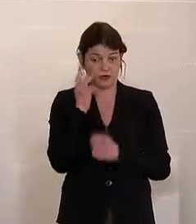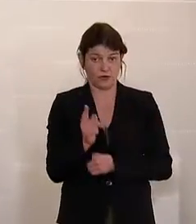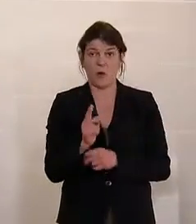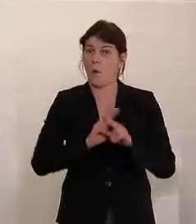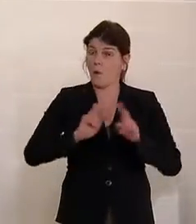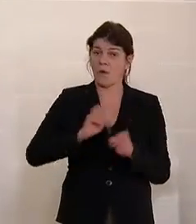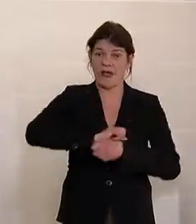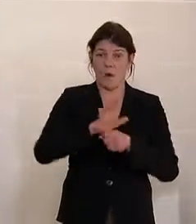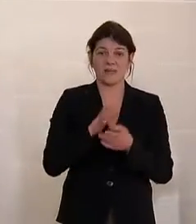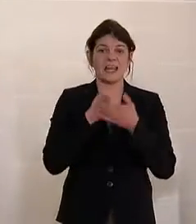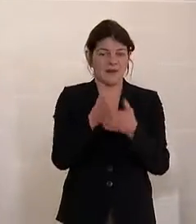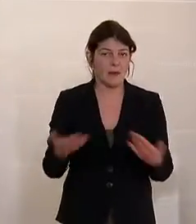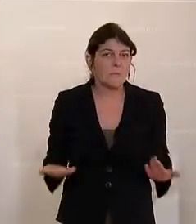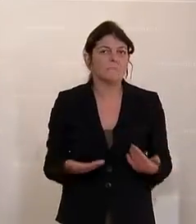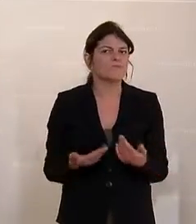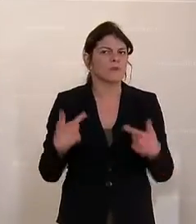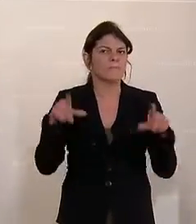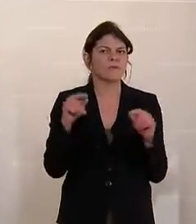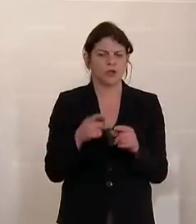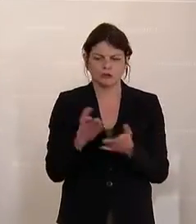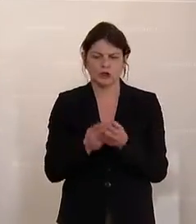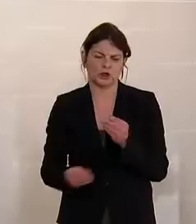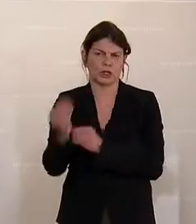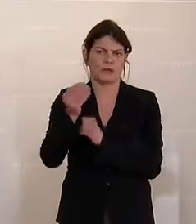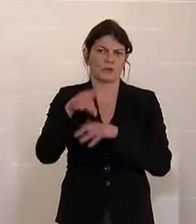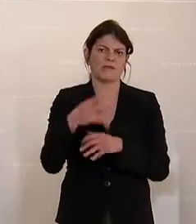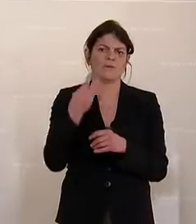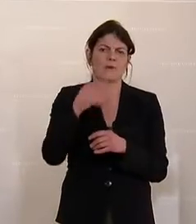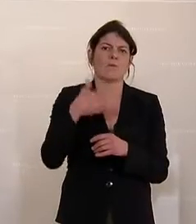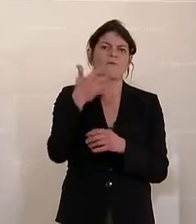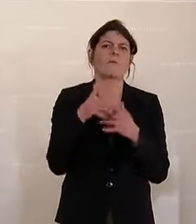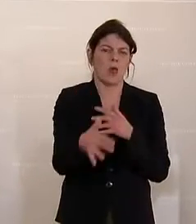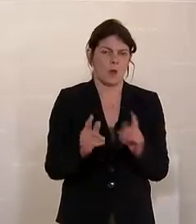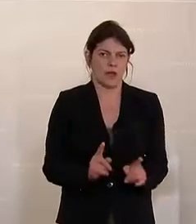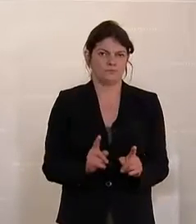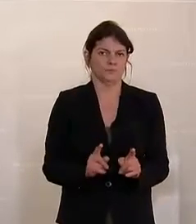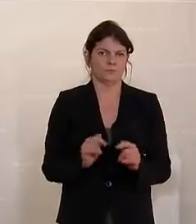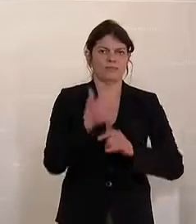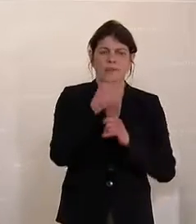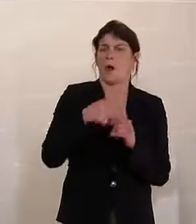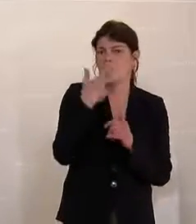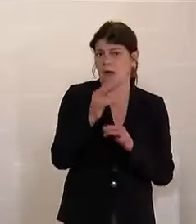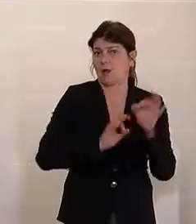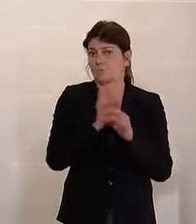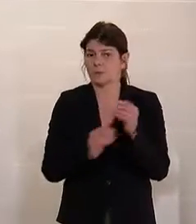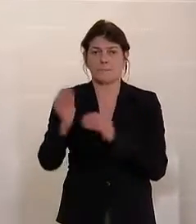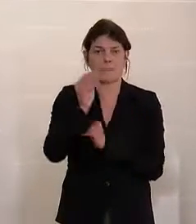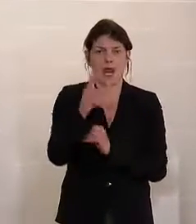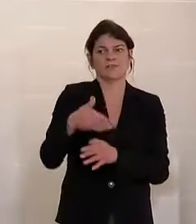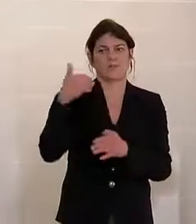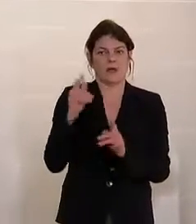die Covid-Hilfen anschaut, so gibt es eine Steigerung um 4,5 Millionen. Das sind 2,3%.